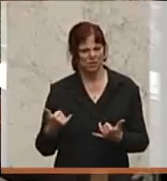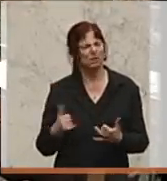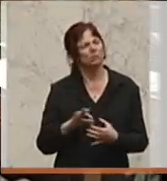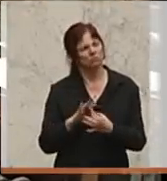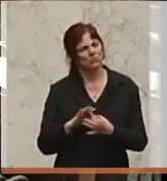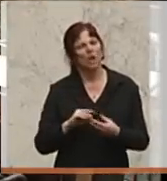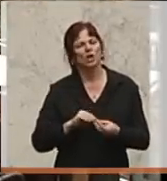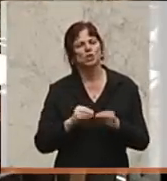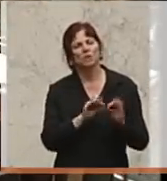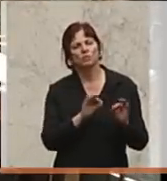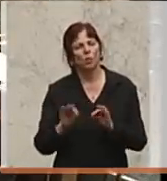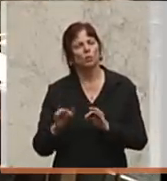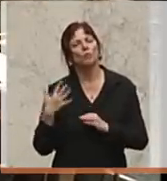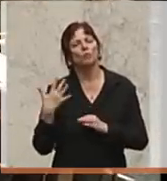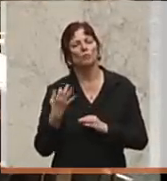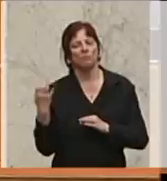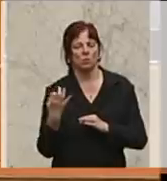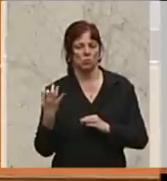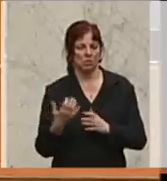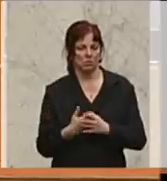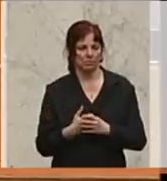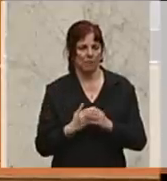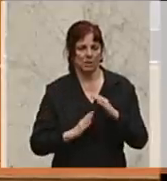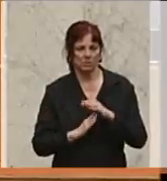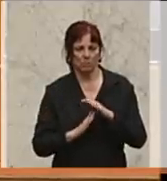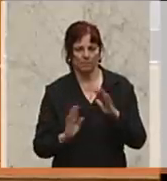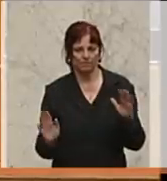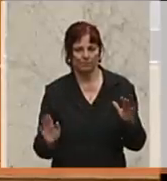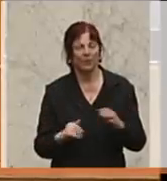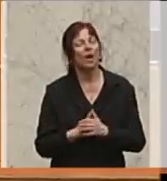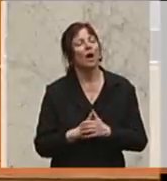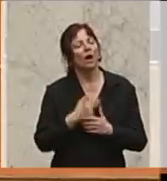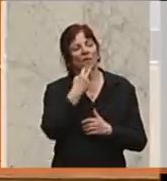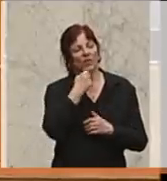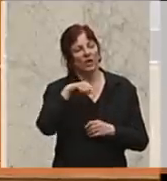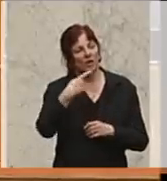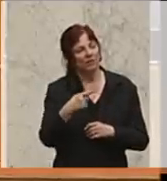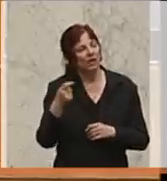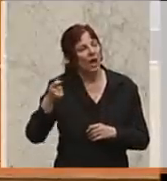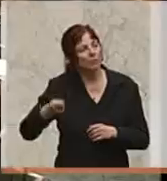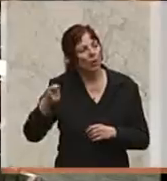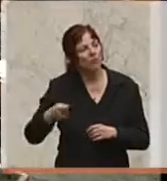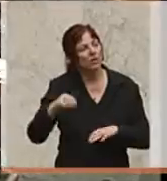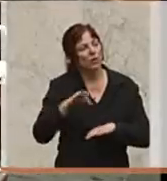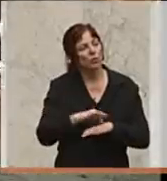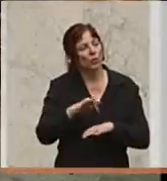Geschäftsordnung 5 Minuten. Am Wort ist der Herr Abgeordnete Dr. Günther Kreuter.